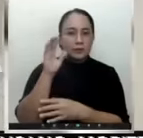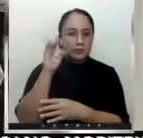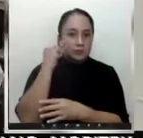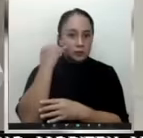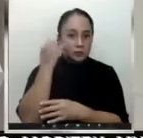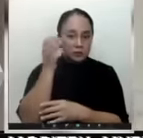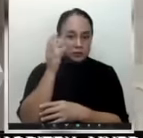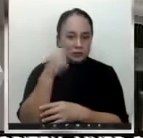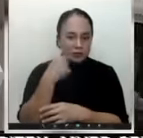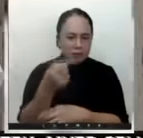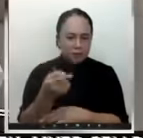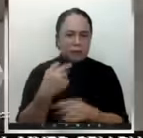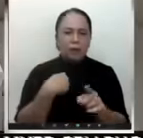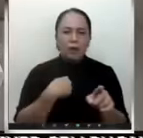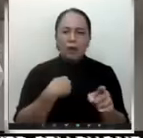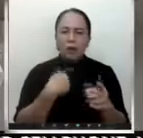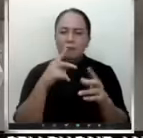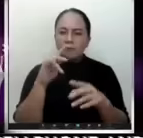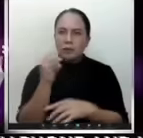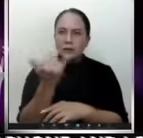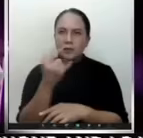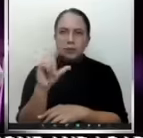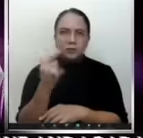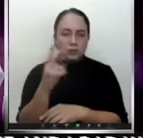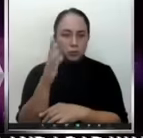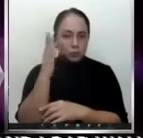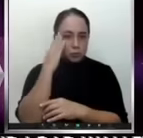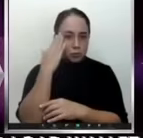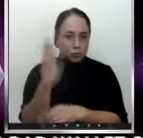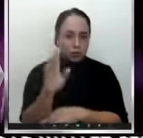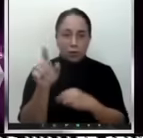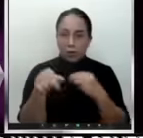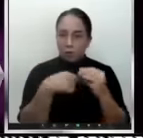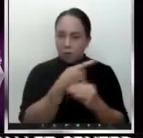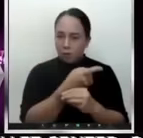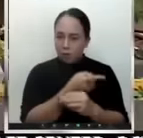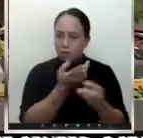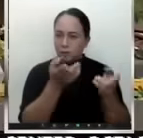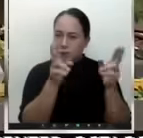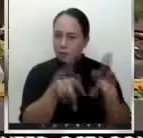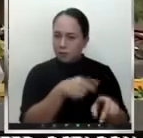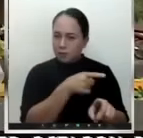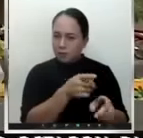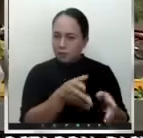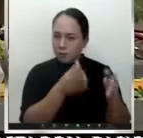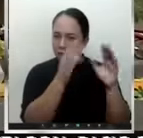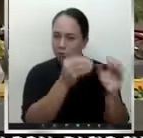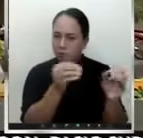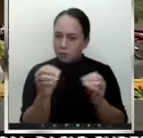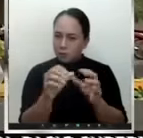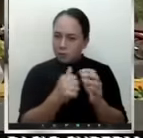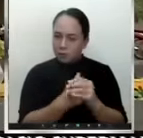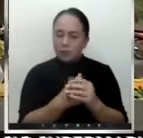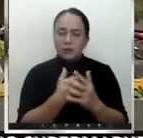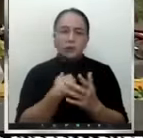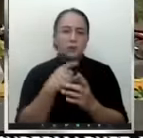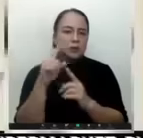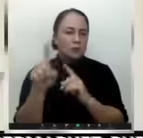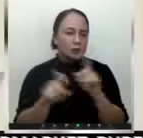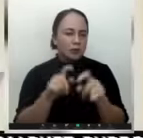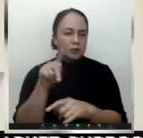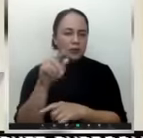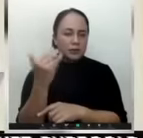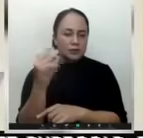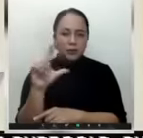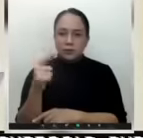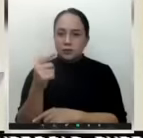nila ang Pasay City LGU kung hindi raw ba nila nalaman ang tungkol sa operasyon. Hininga namin ng pahayag ang Pasay City LGU